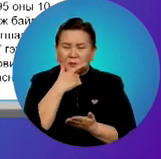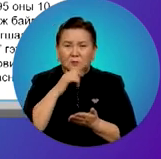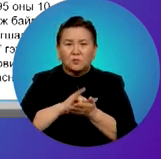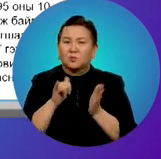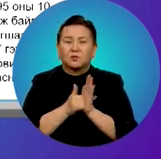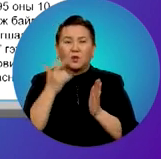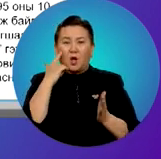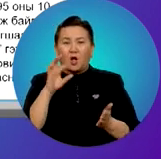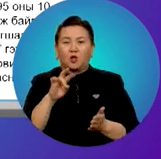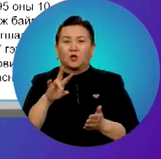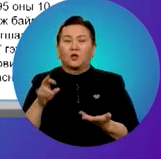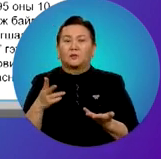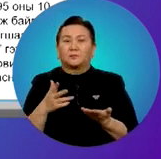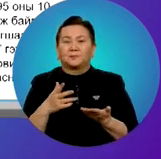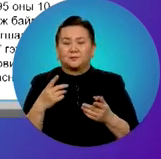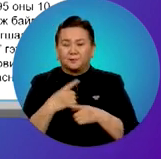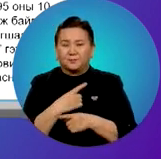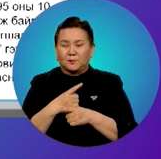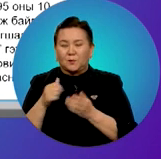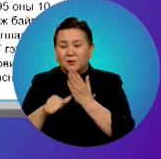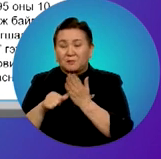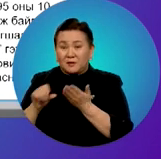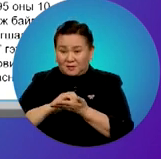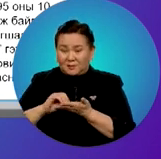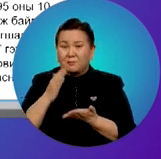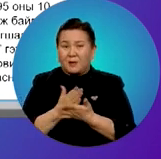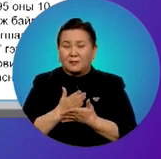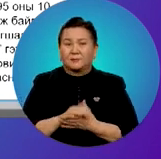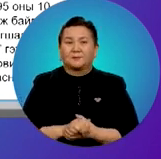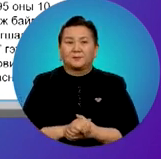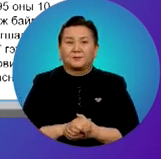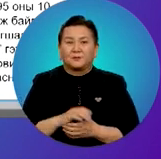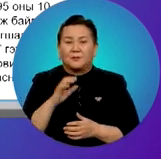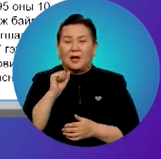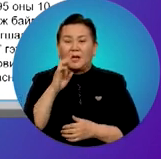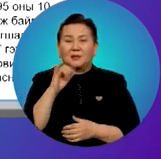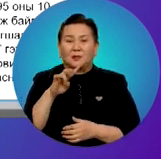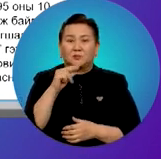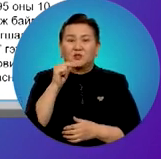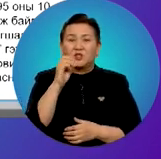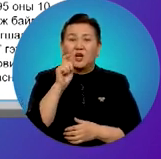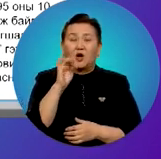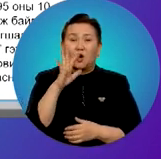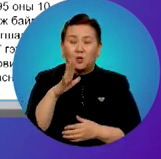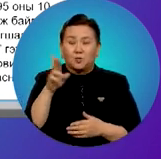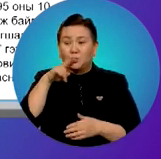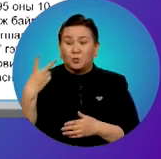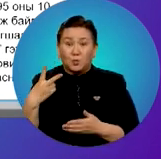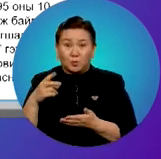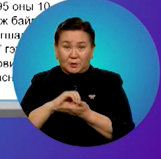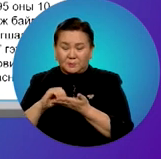оллоо. Буруу эхэлчихэж гэж өдрийнхөө тэмдэглэлтэд бичсэн байдаг. Антон Павлович Чехов дүүдэд бичсэн